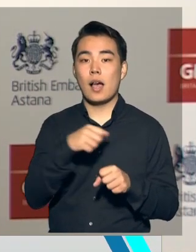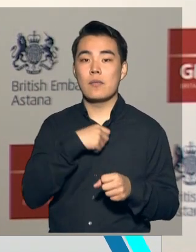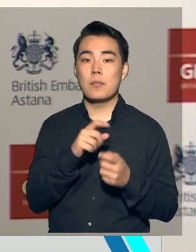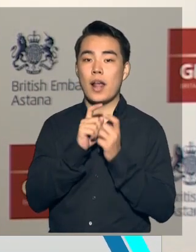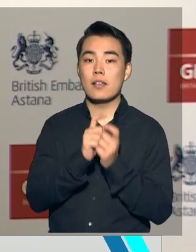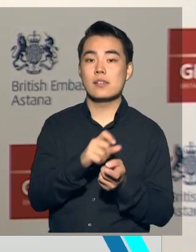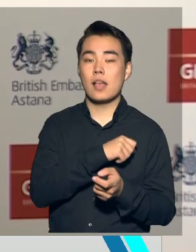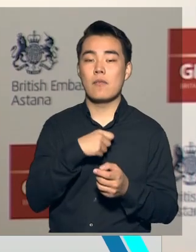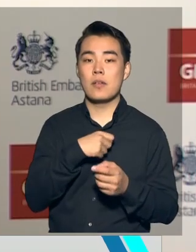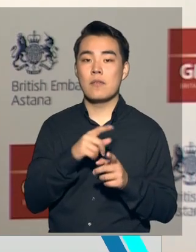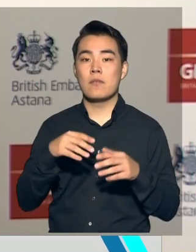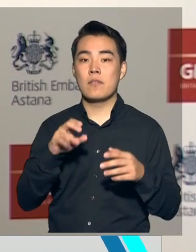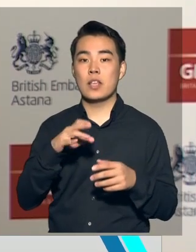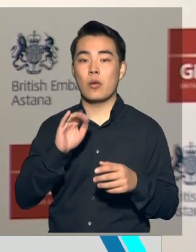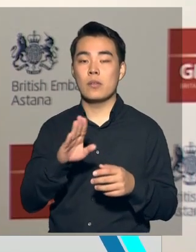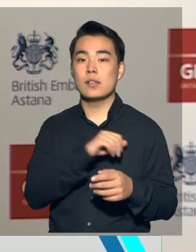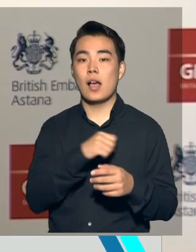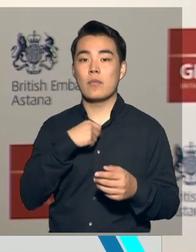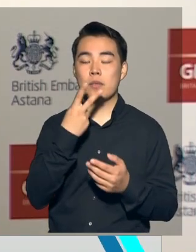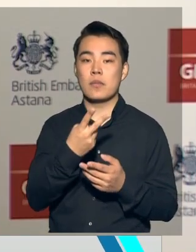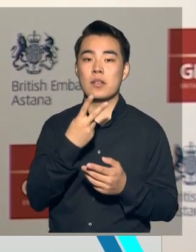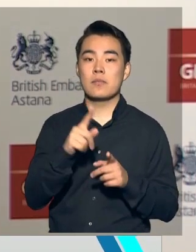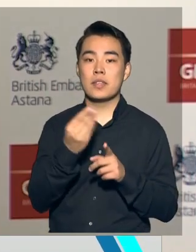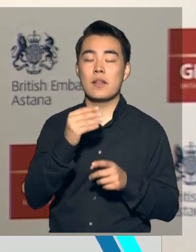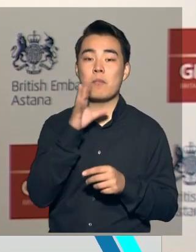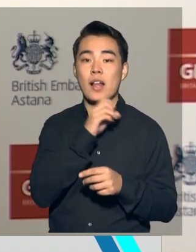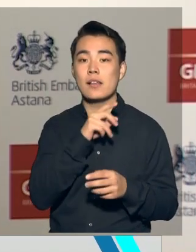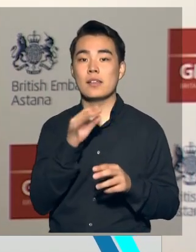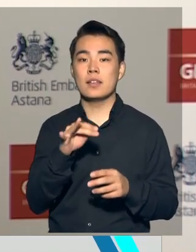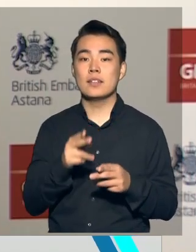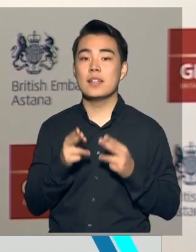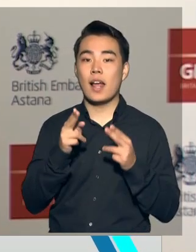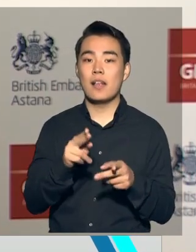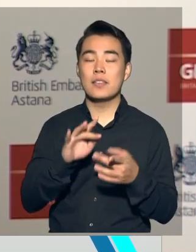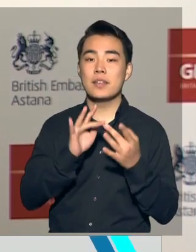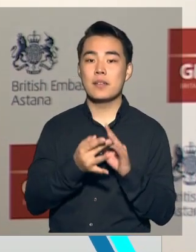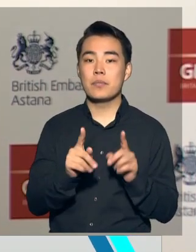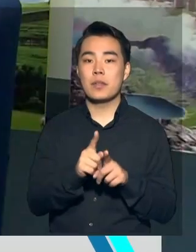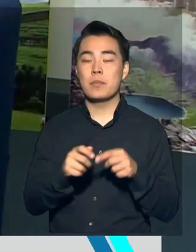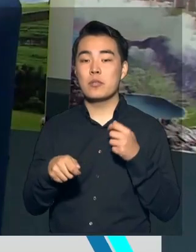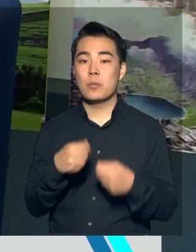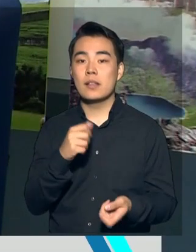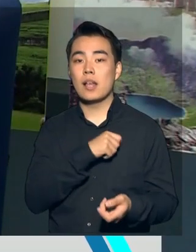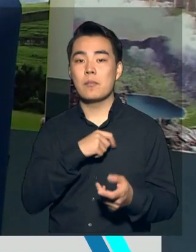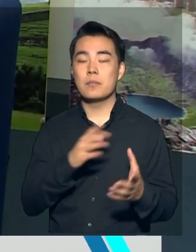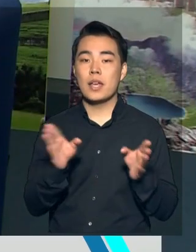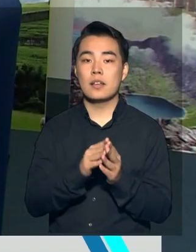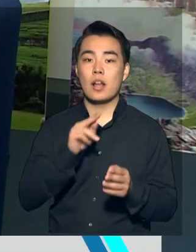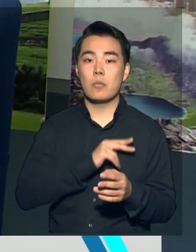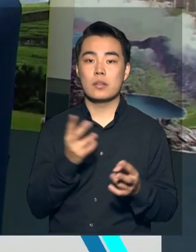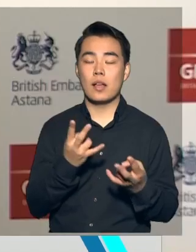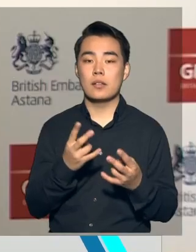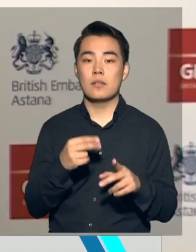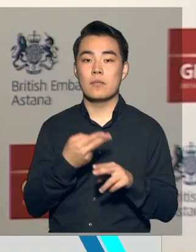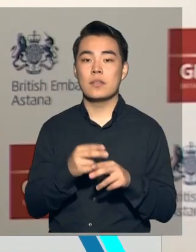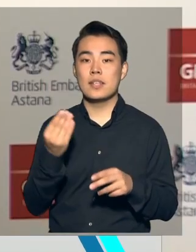противостоять нынешним вызовам связанных с финансовыми мошенничеством финансированием терроризма киберпреступлениями должны работать вместе чтобы обеспечить